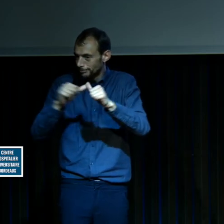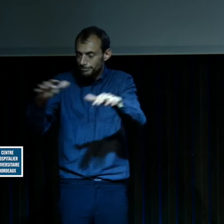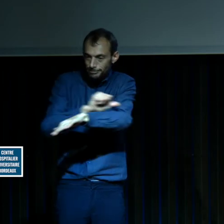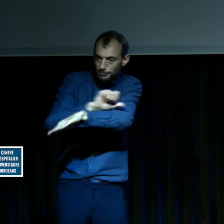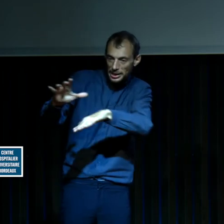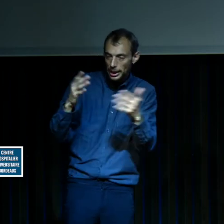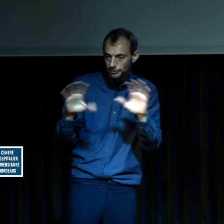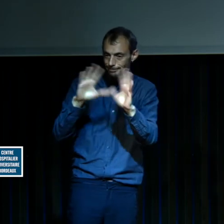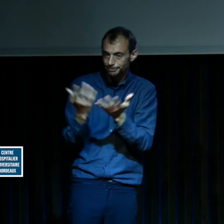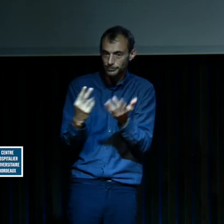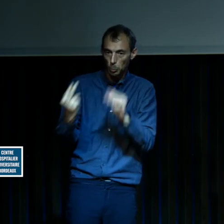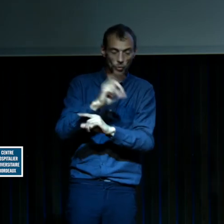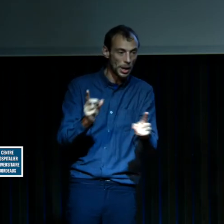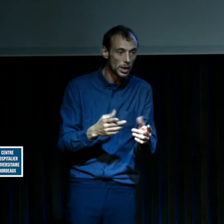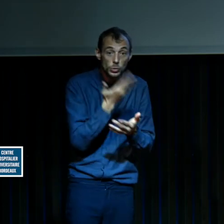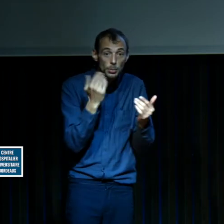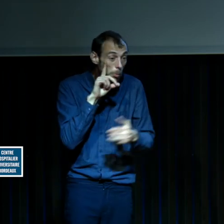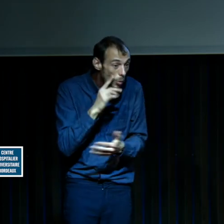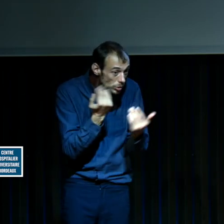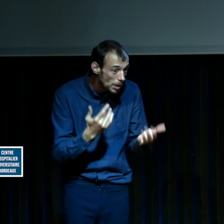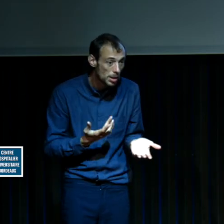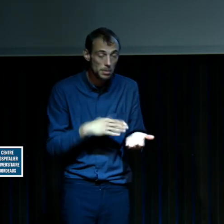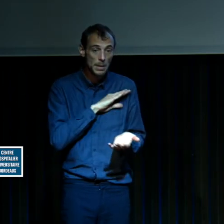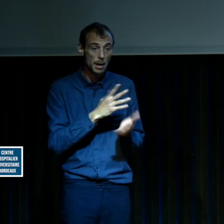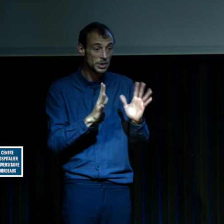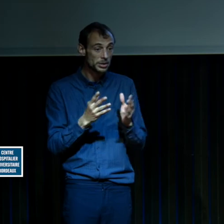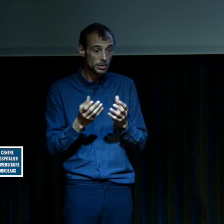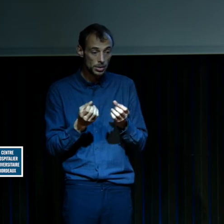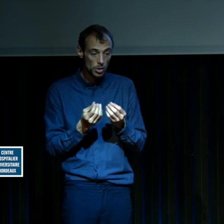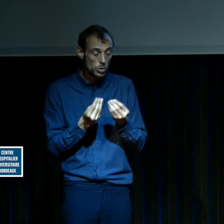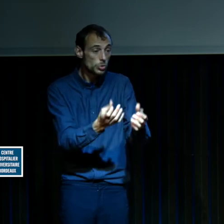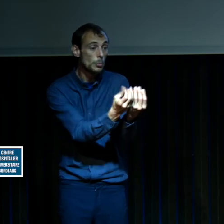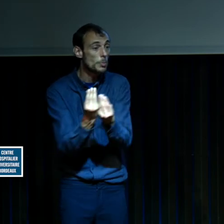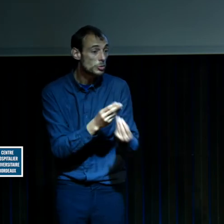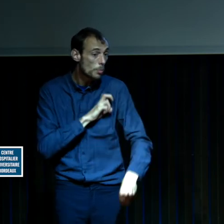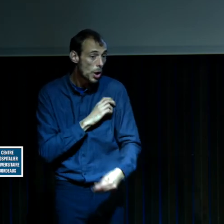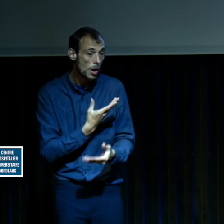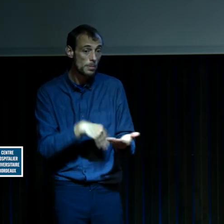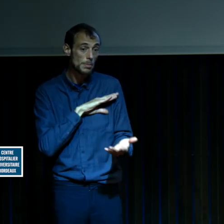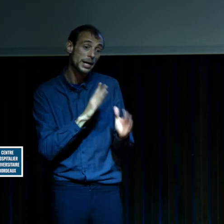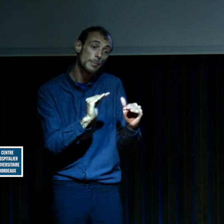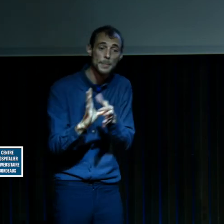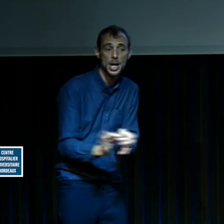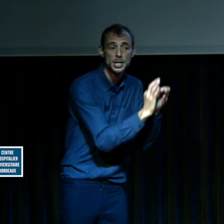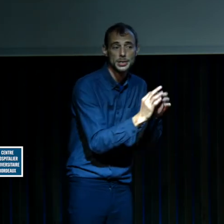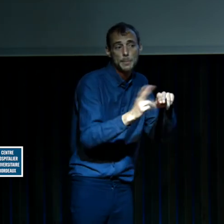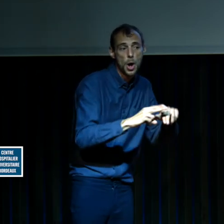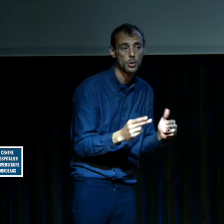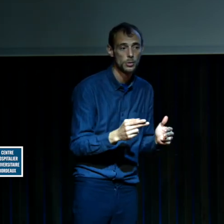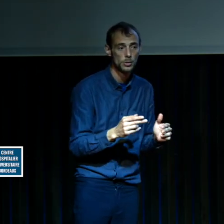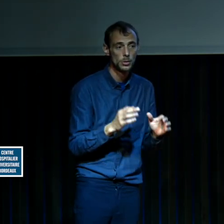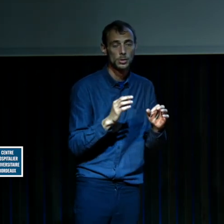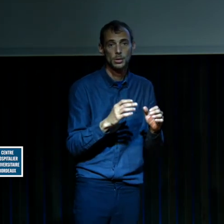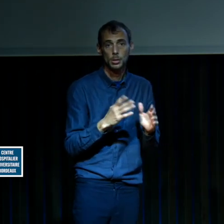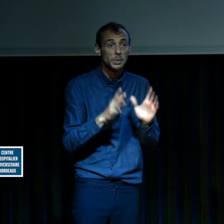parce que ça fait peur, parce que ça touche à la mortalité, parce que les gens s'imaginent qu'on va être foudroyé brutalement par un